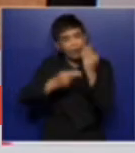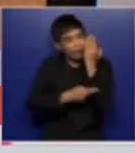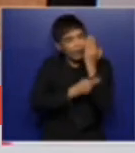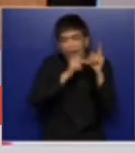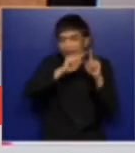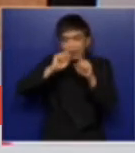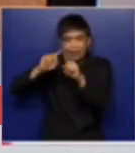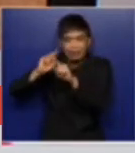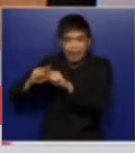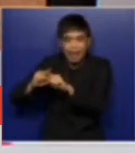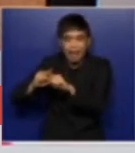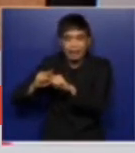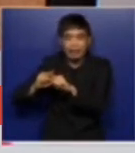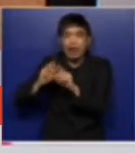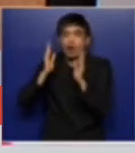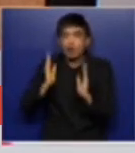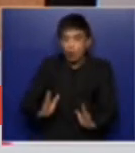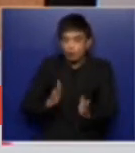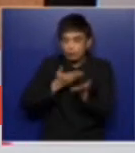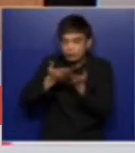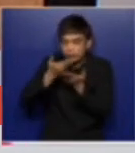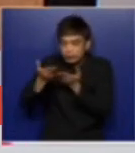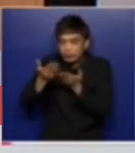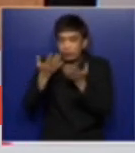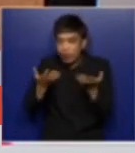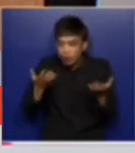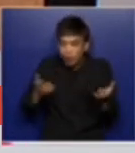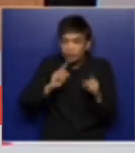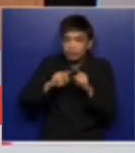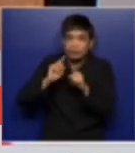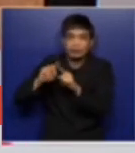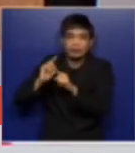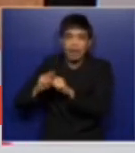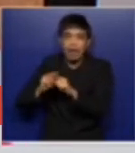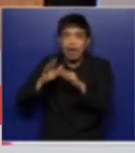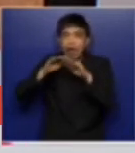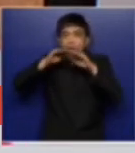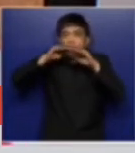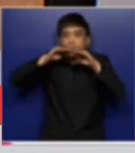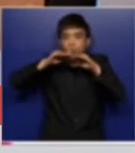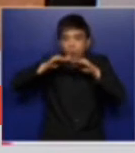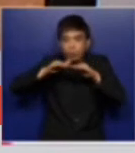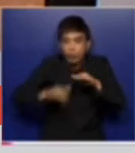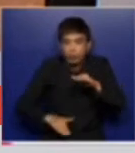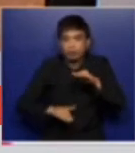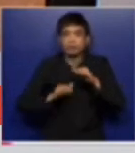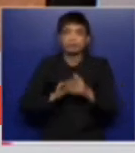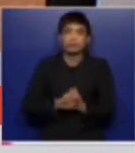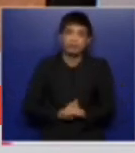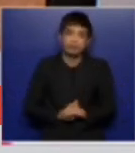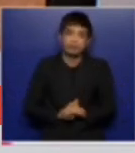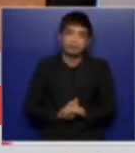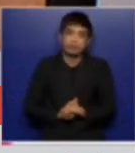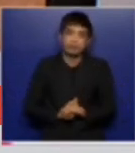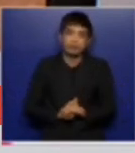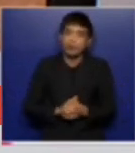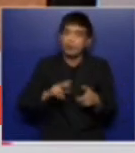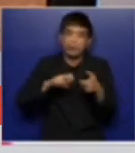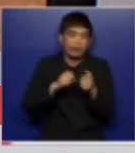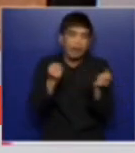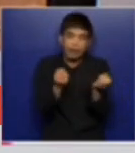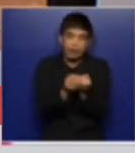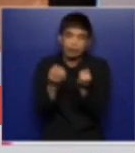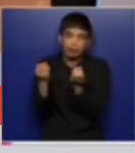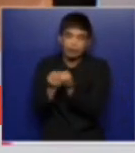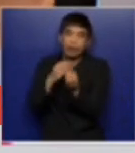จนกำลังซื้อของคนในประเทศลดลงสิ่งเหล่านี้มันหมายถึงและสะท้อนถึงมีผลกระทบต่อระบบเศรษฐกิ